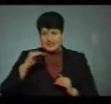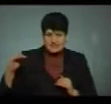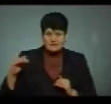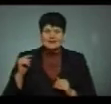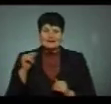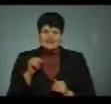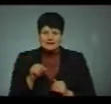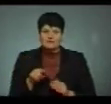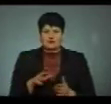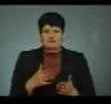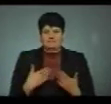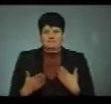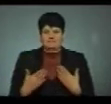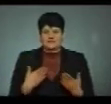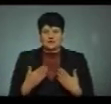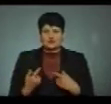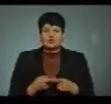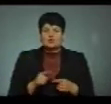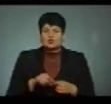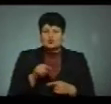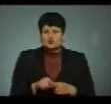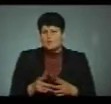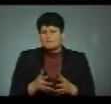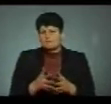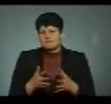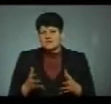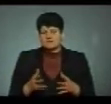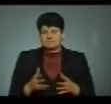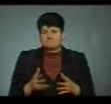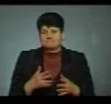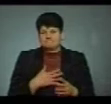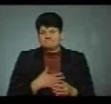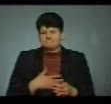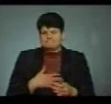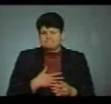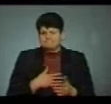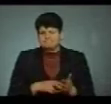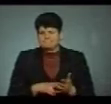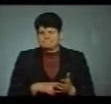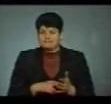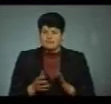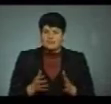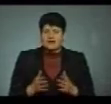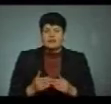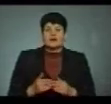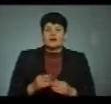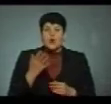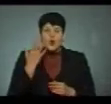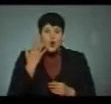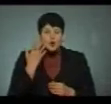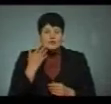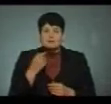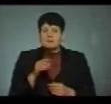вони ставляться до того більше з опаскою і дистанціюються. І саме коли би ми